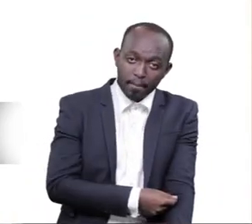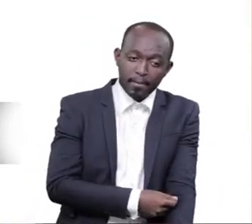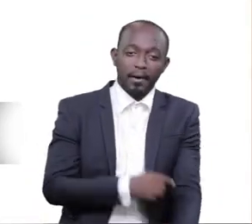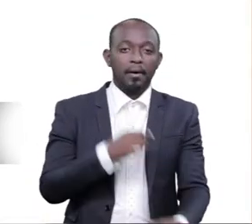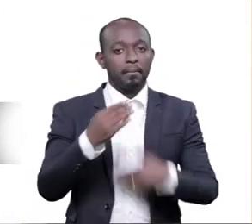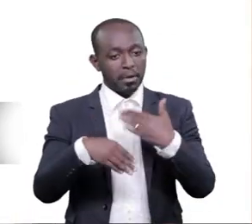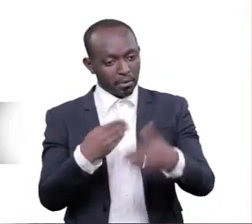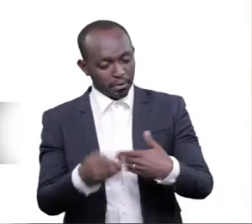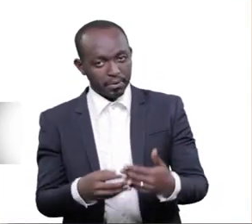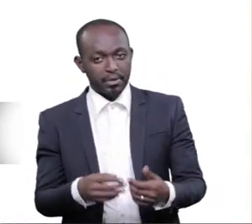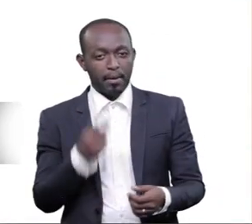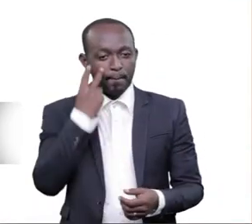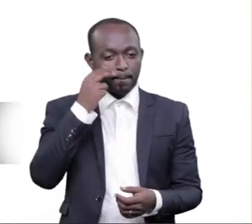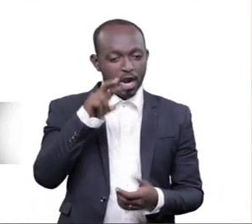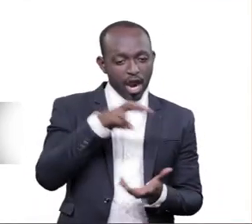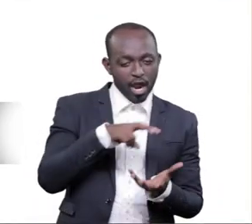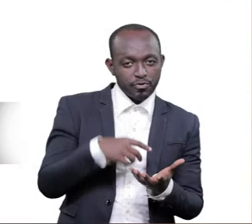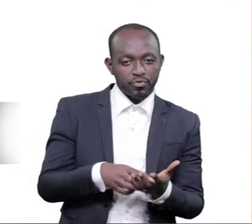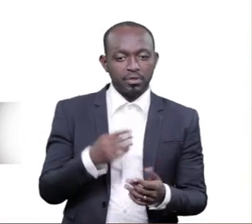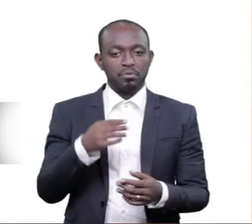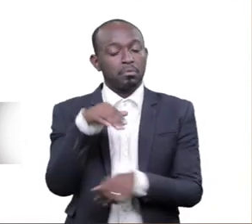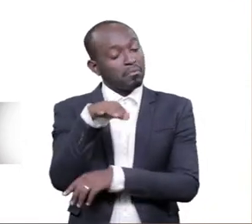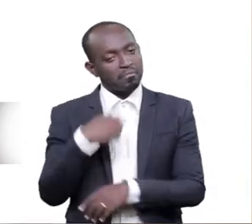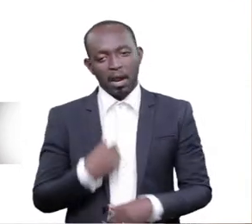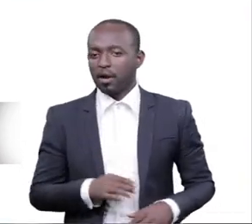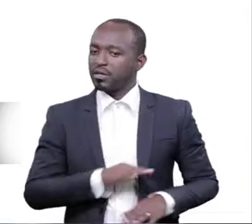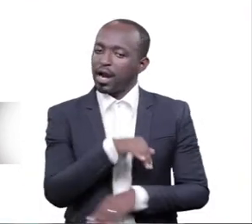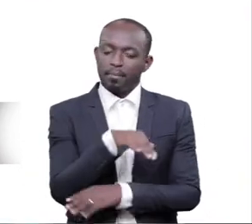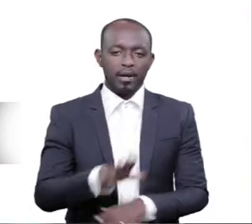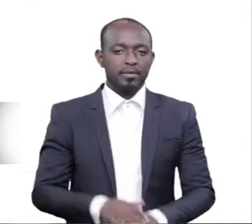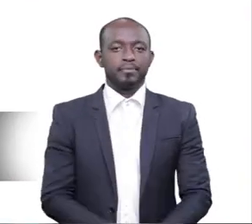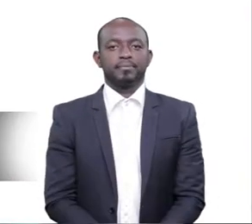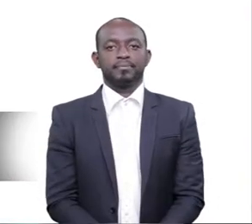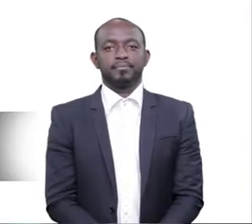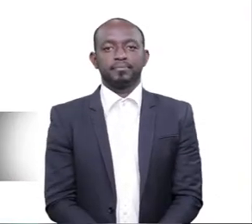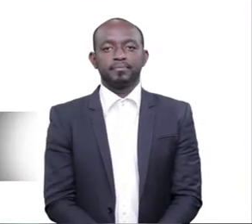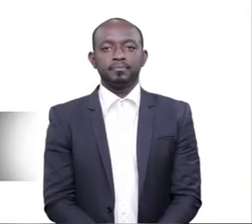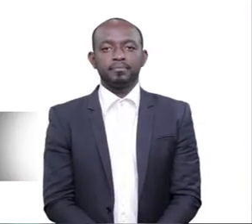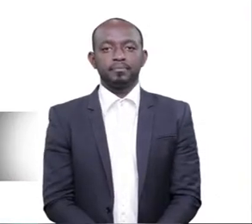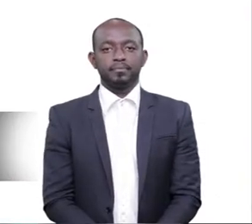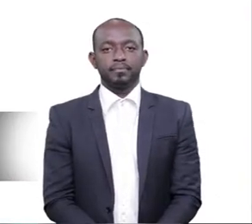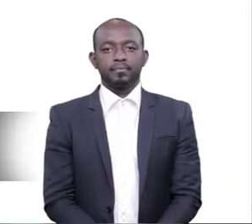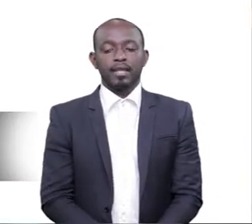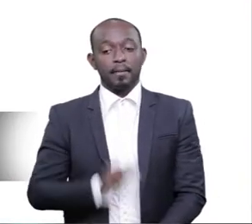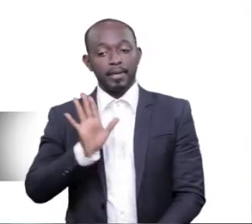ikindi kizamini bamufashe ikindi kizamini nabwo basanga ari muzima ubwo nsigaje